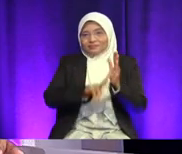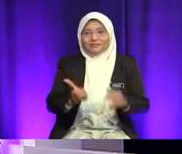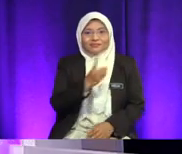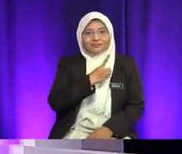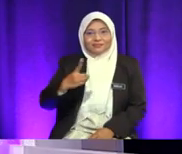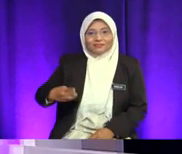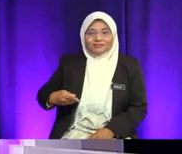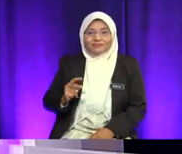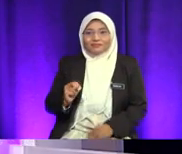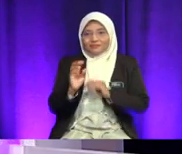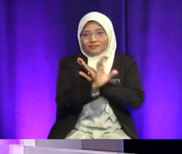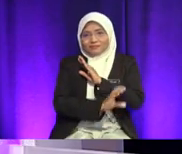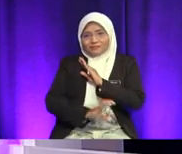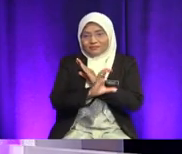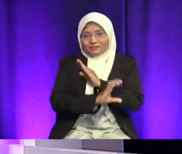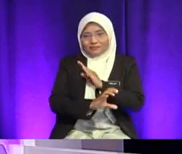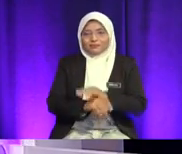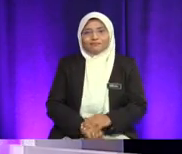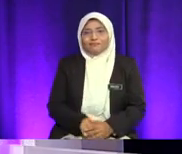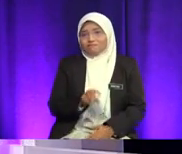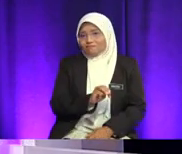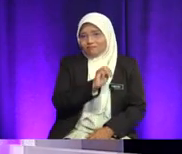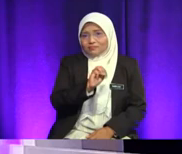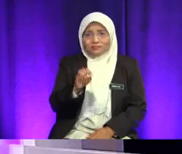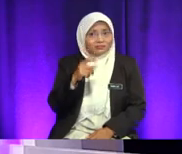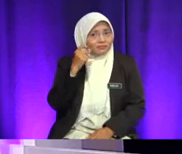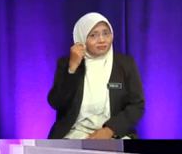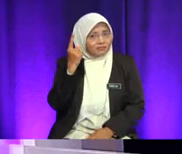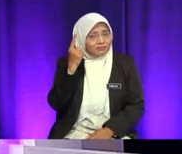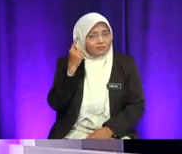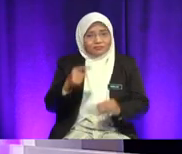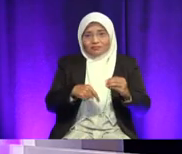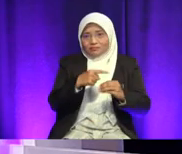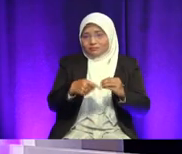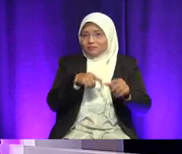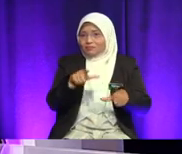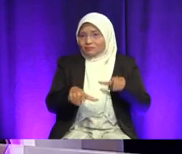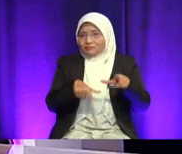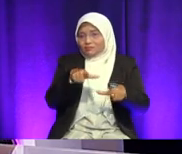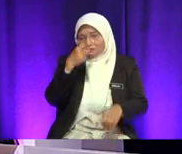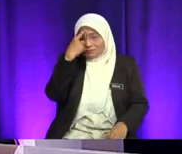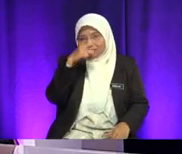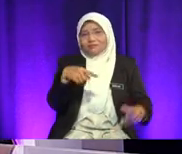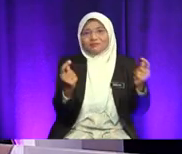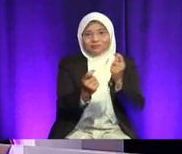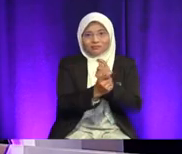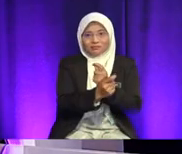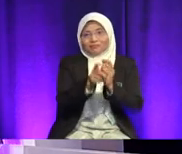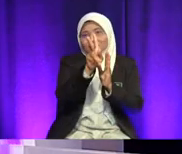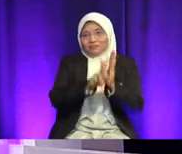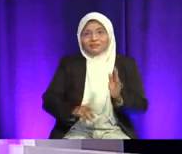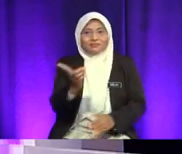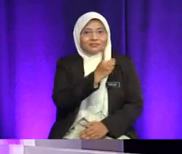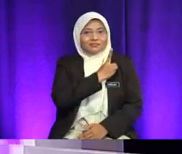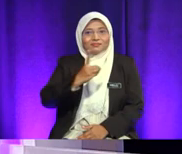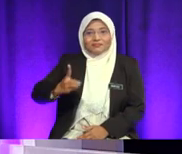mereka Paham sebenarnya berkenaan dengan langkah-langkah untuk mempertahankan kedaulatan jangan bimbang